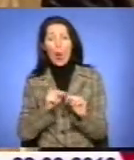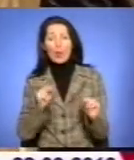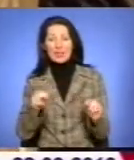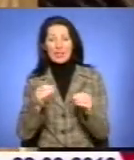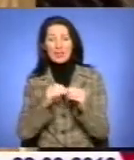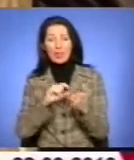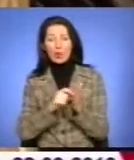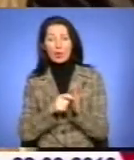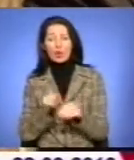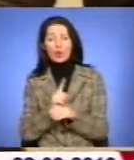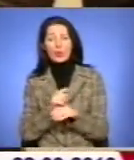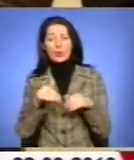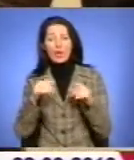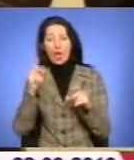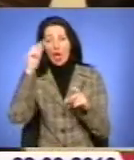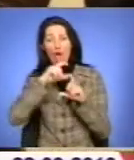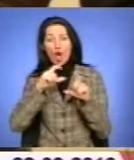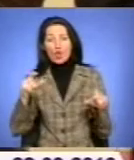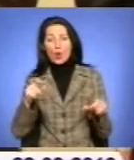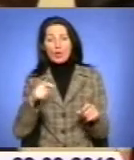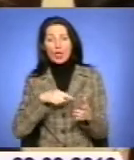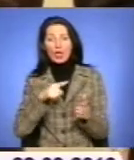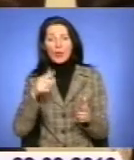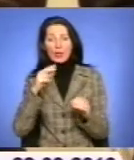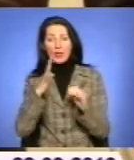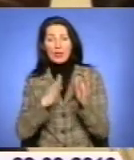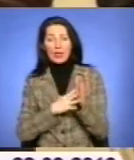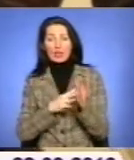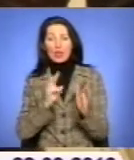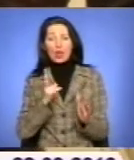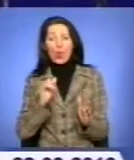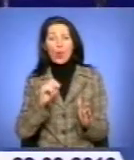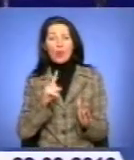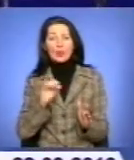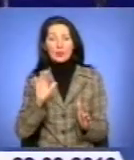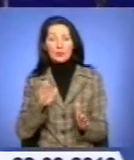Тернопільської загальноосвітньої школи перших-третіх ступенів номер 19 Олега Кузіва.